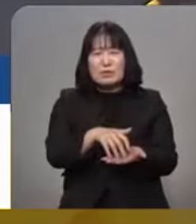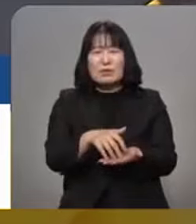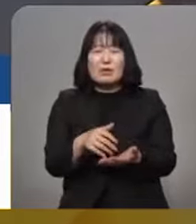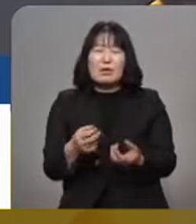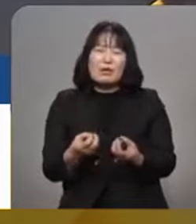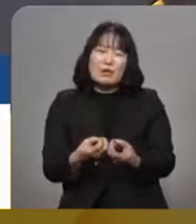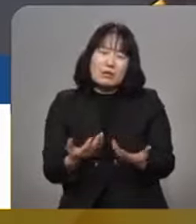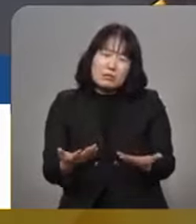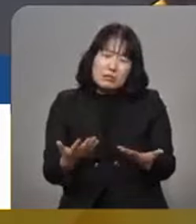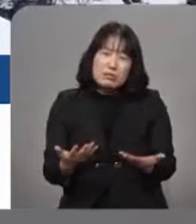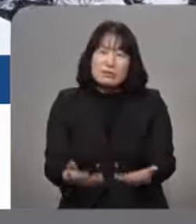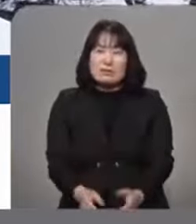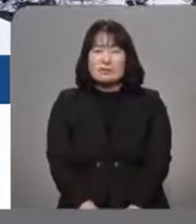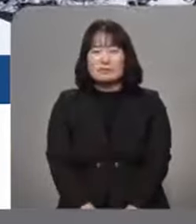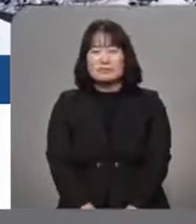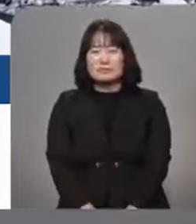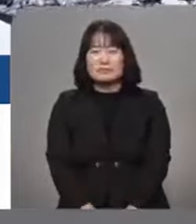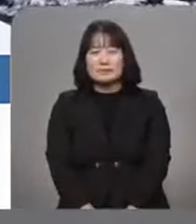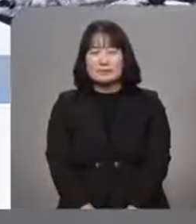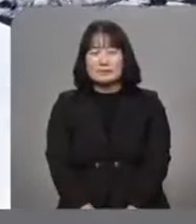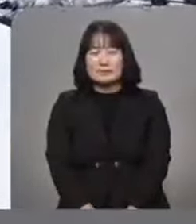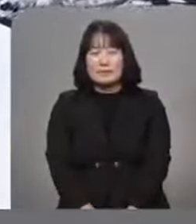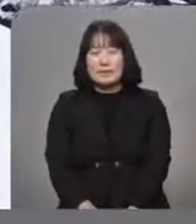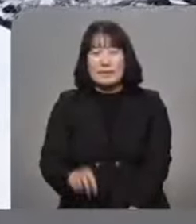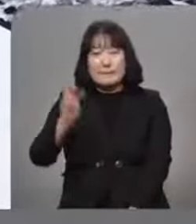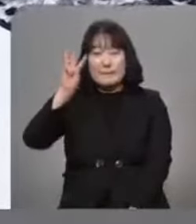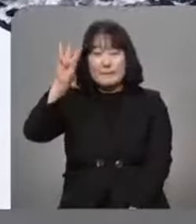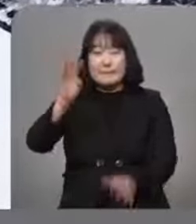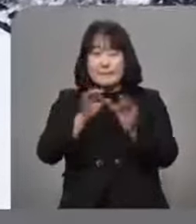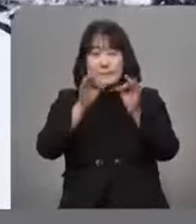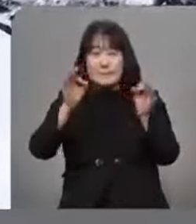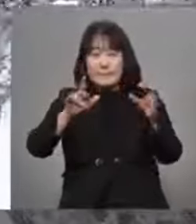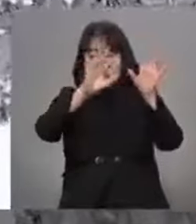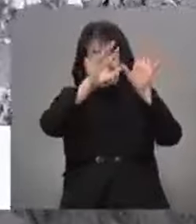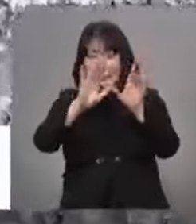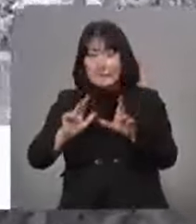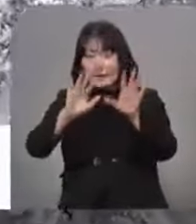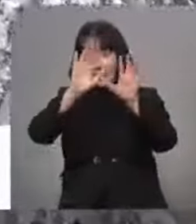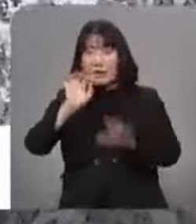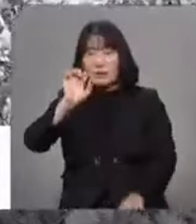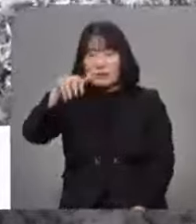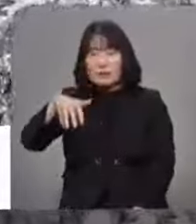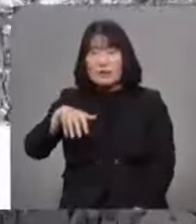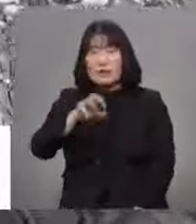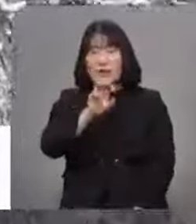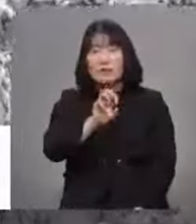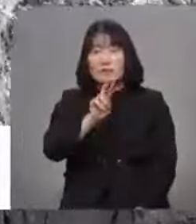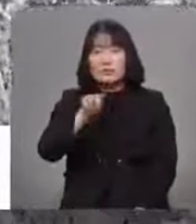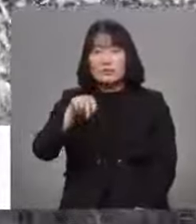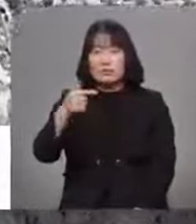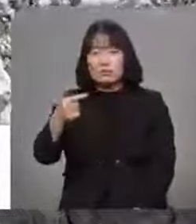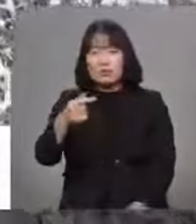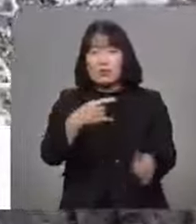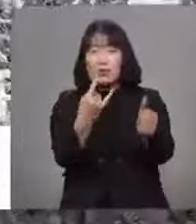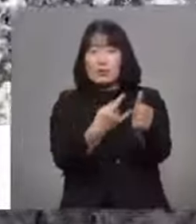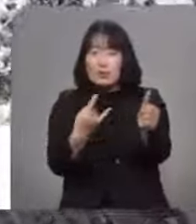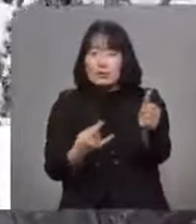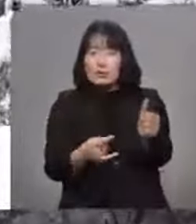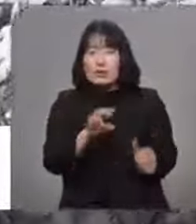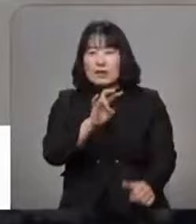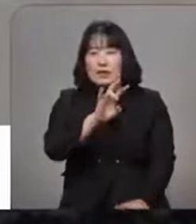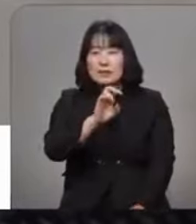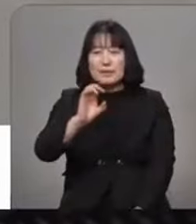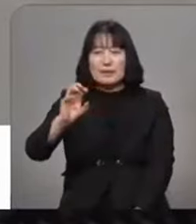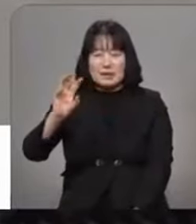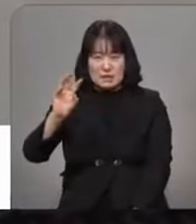좀 딱하더라고요, 보니까. 최근 사흘 동안 내린 눈은 평창 32.6cm, 횡성